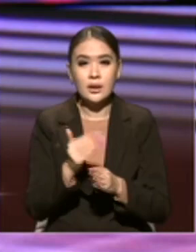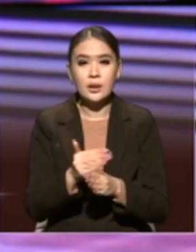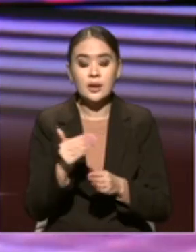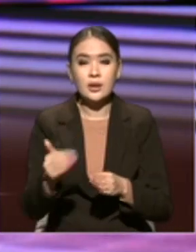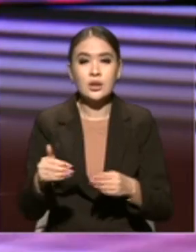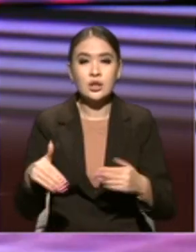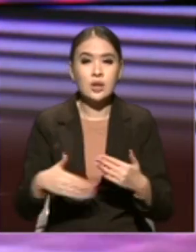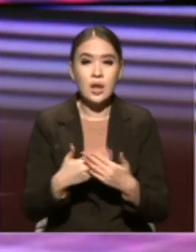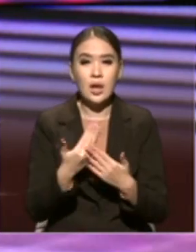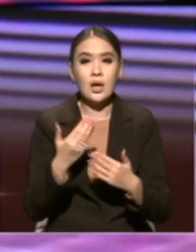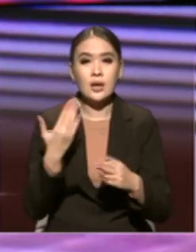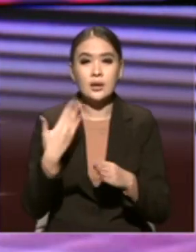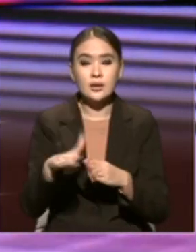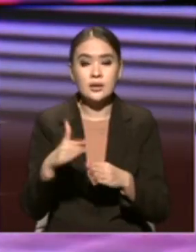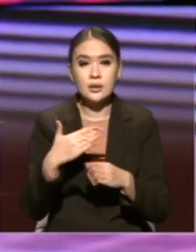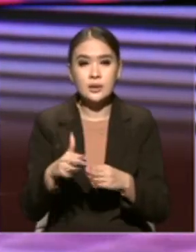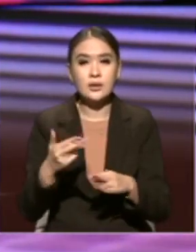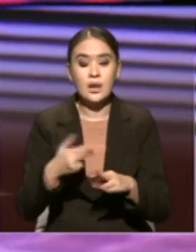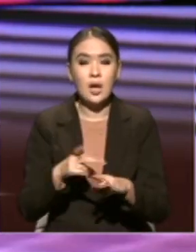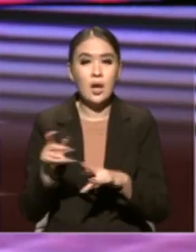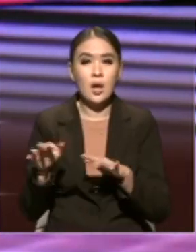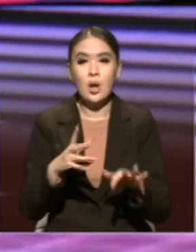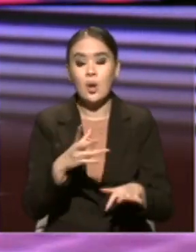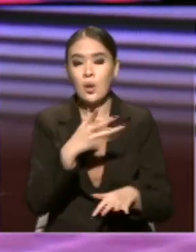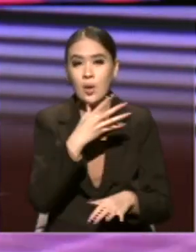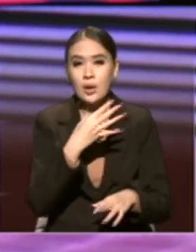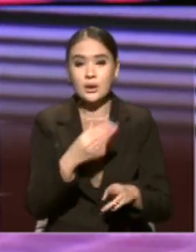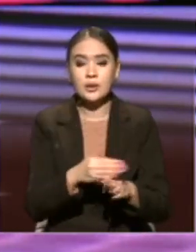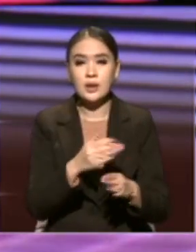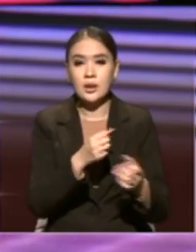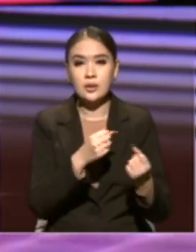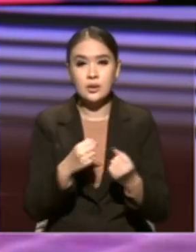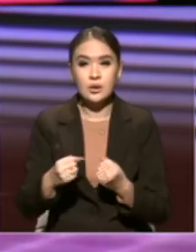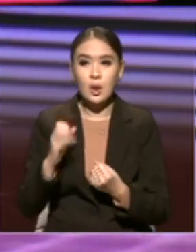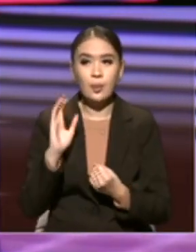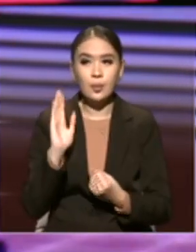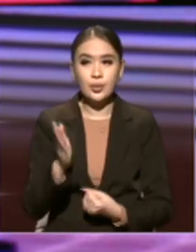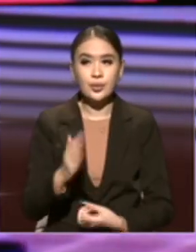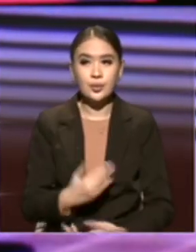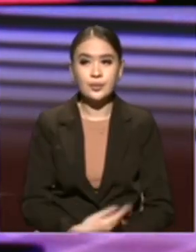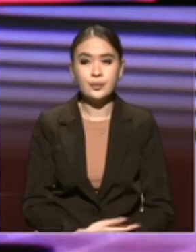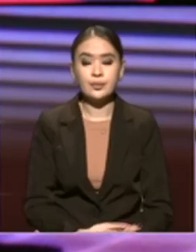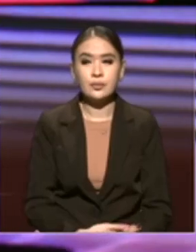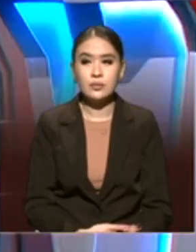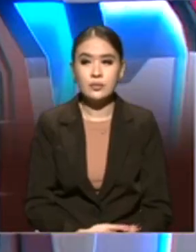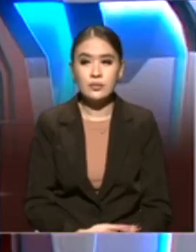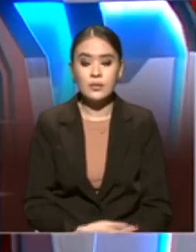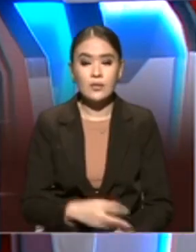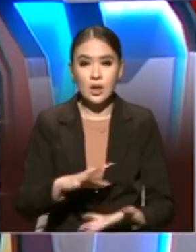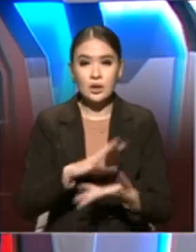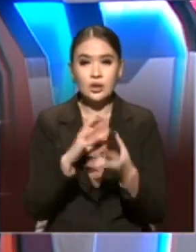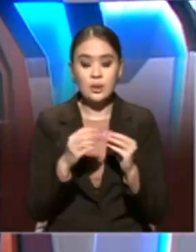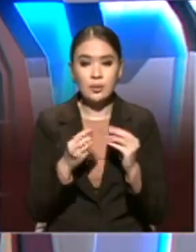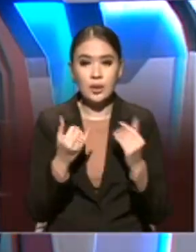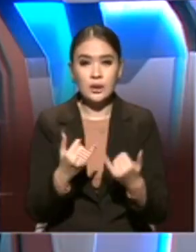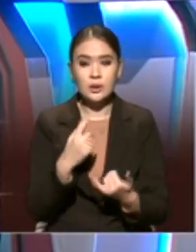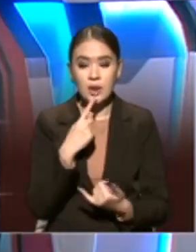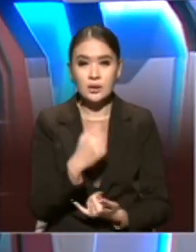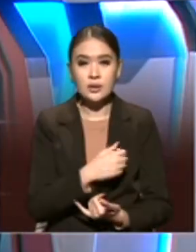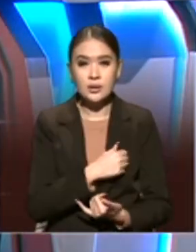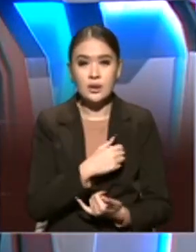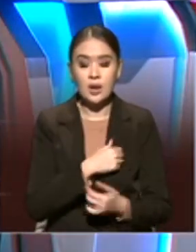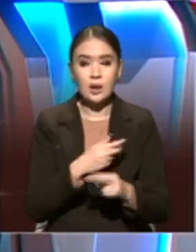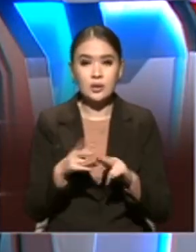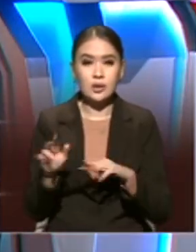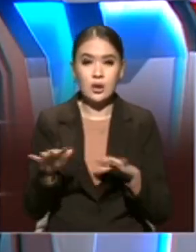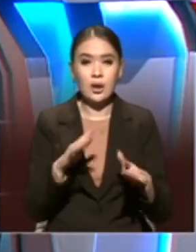жаңа кредиті қызмет еткен уақытында кейінге шегеріледі. Мен уже толықтыра кетейін. Жалпы қазіргі таңда әскерге шақырған науқан жүріп